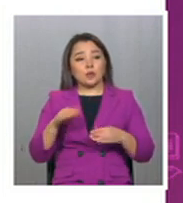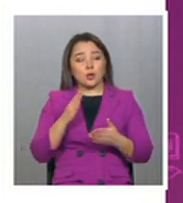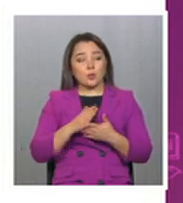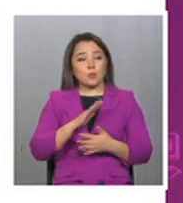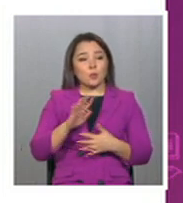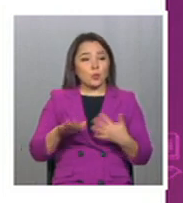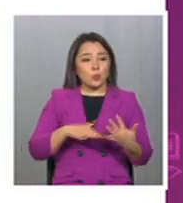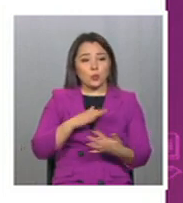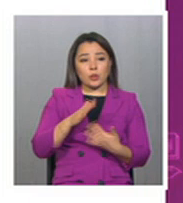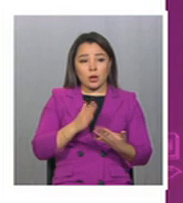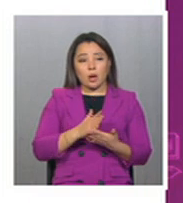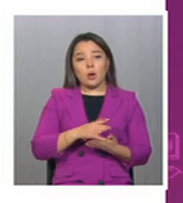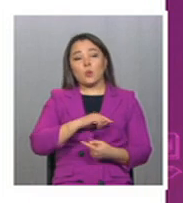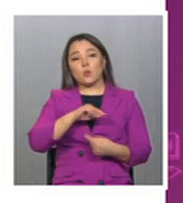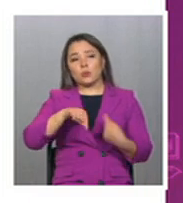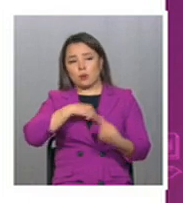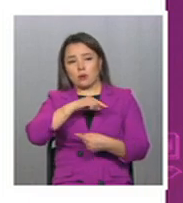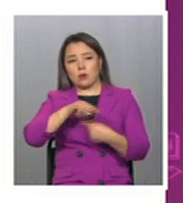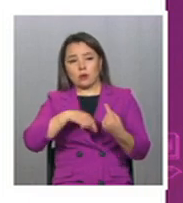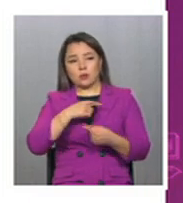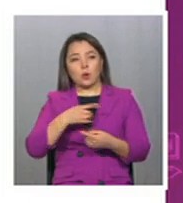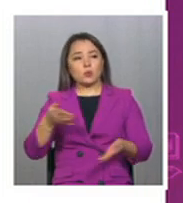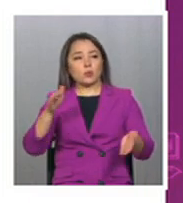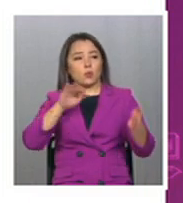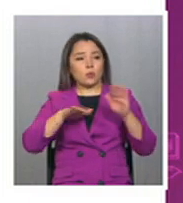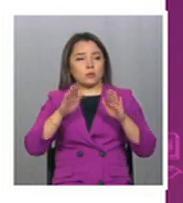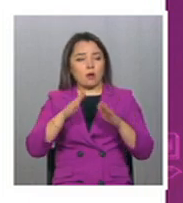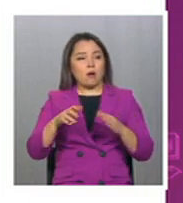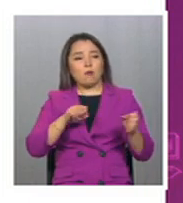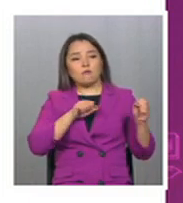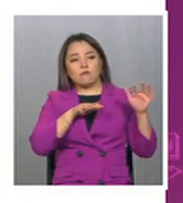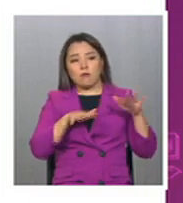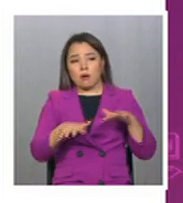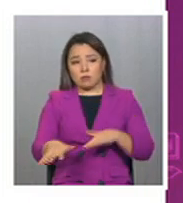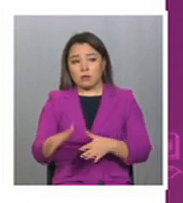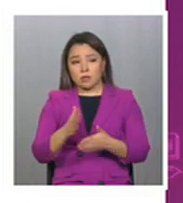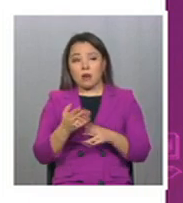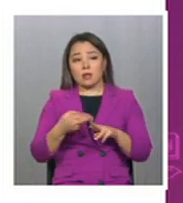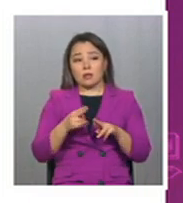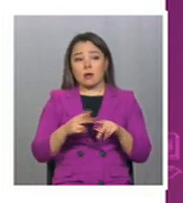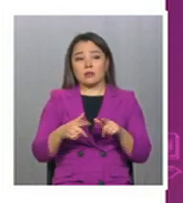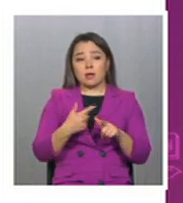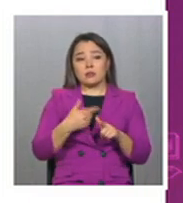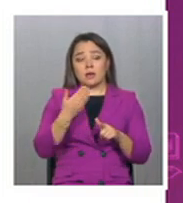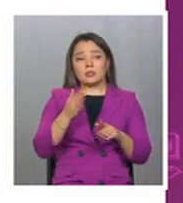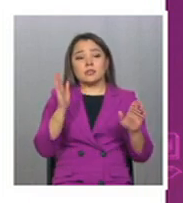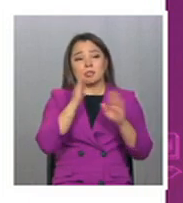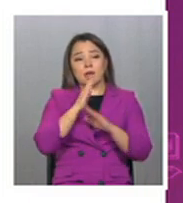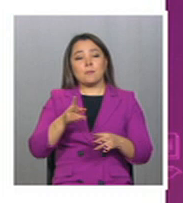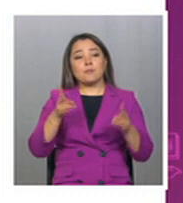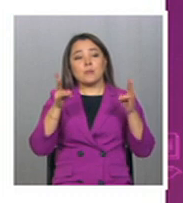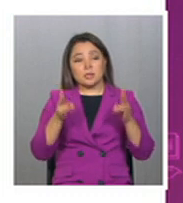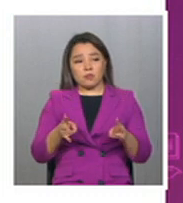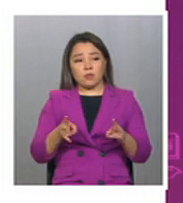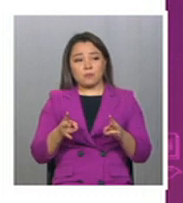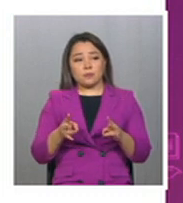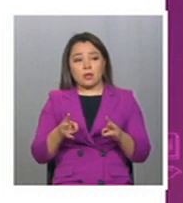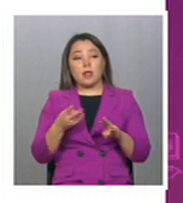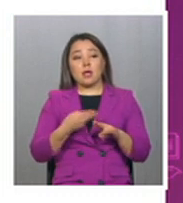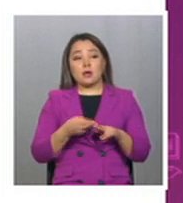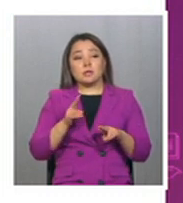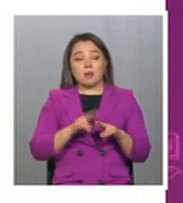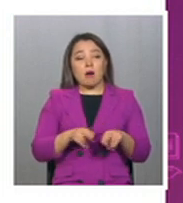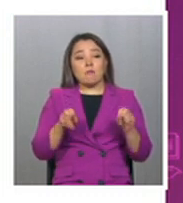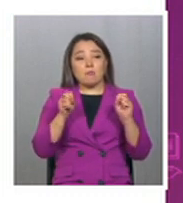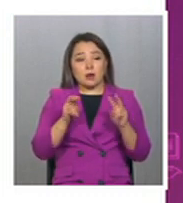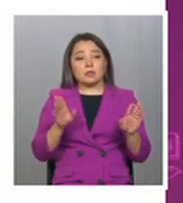бури, ураганы и горные обвалы. Их называют стихийными бедствиями. Эти